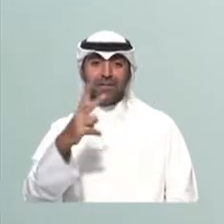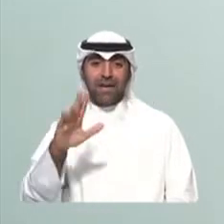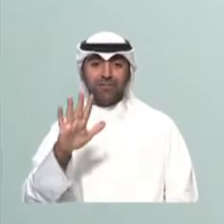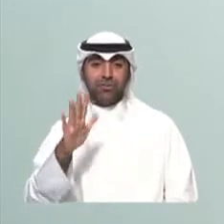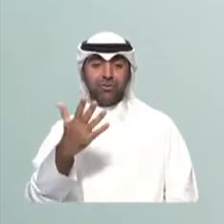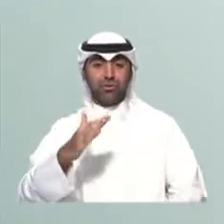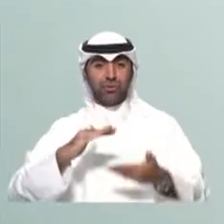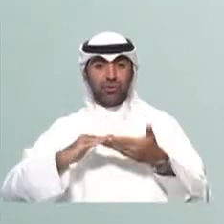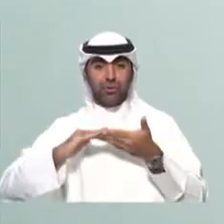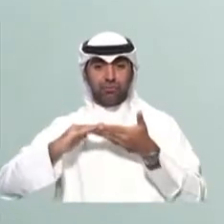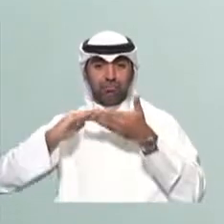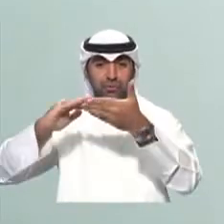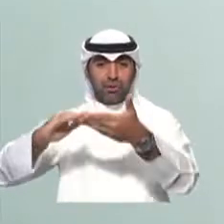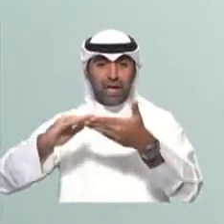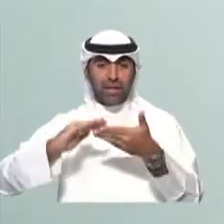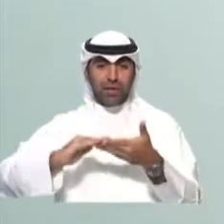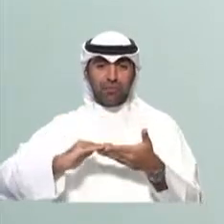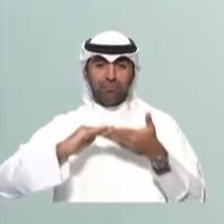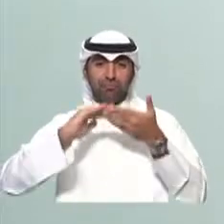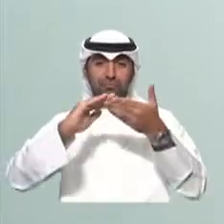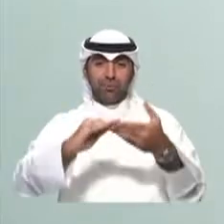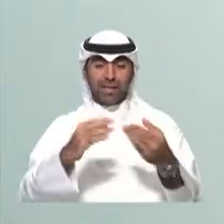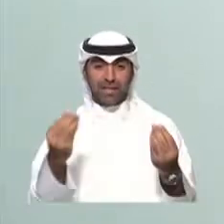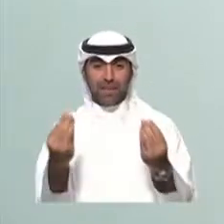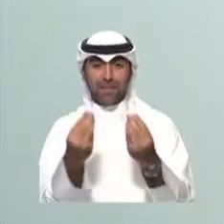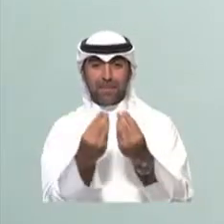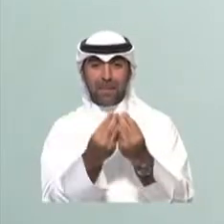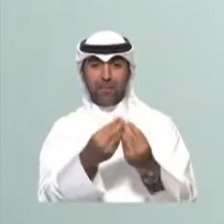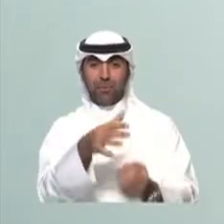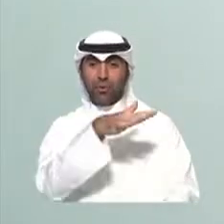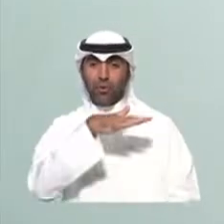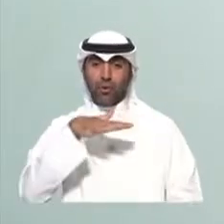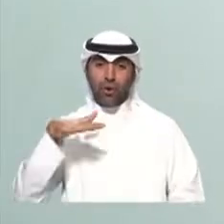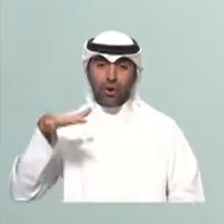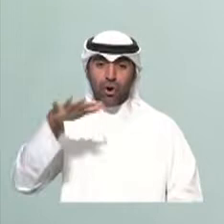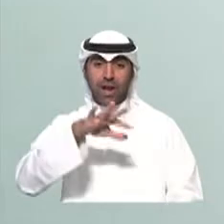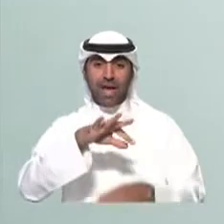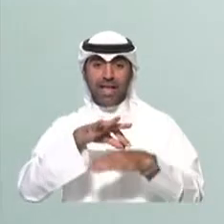اليمن، حيث أطلقت في هذه الأيام حملتين ومشروعين،